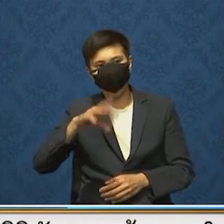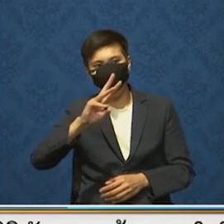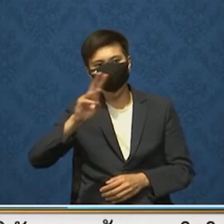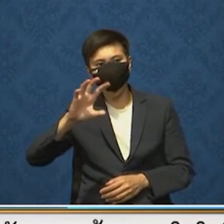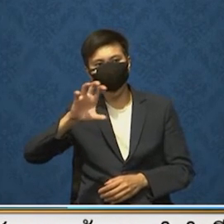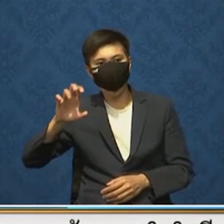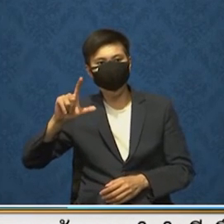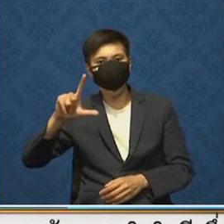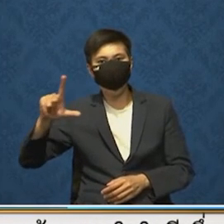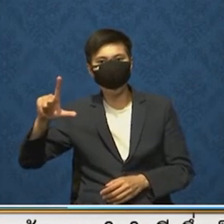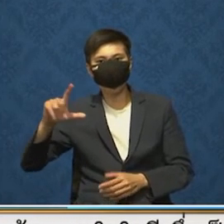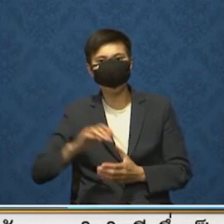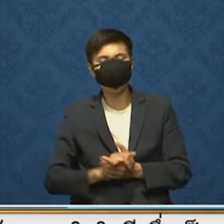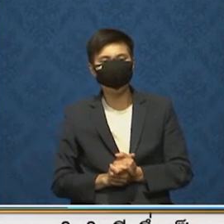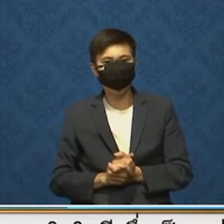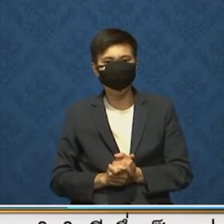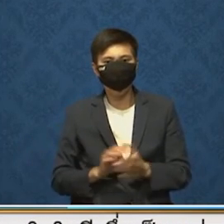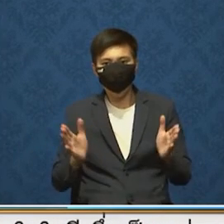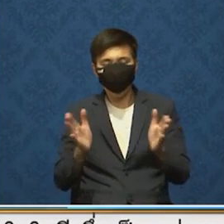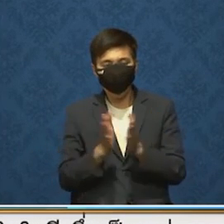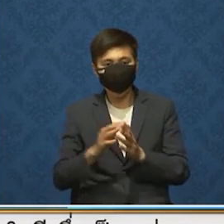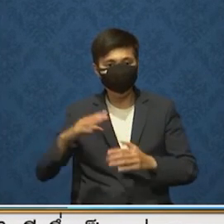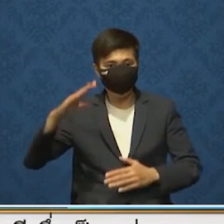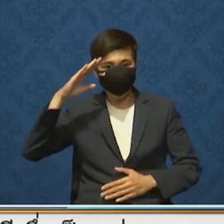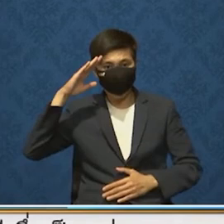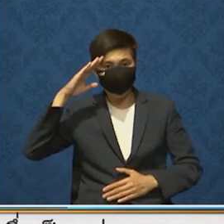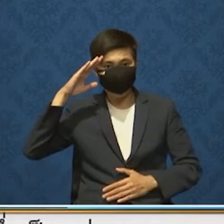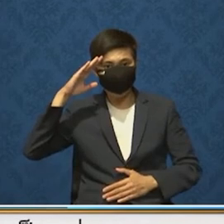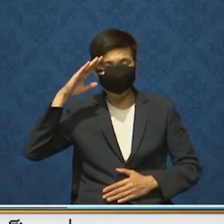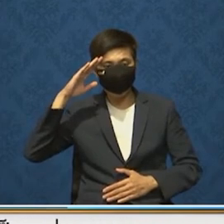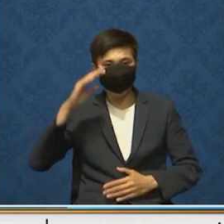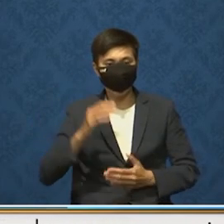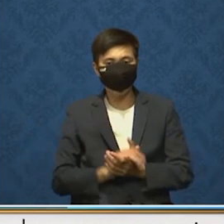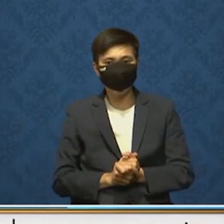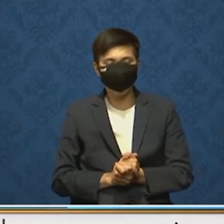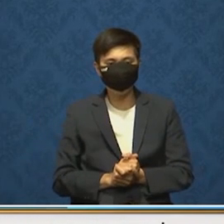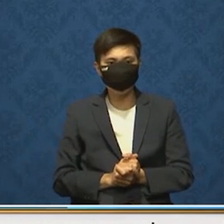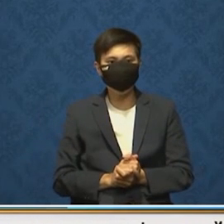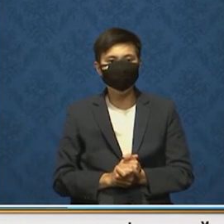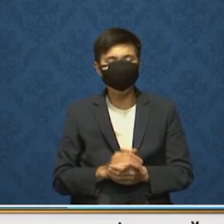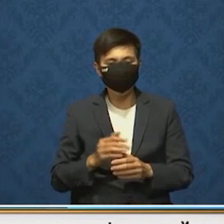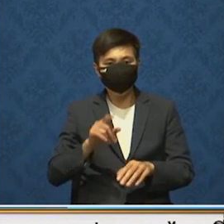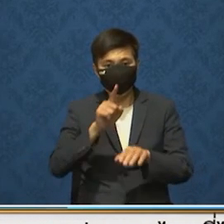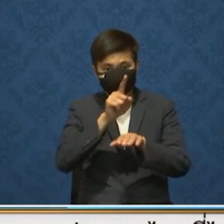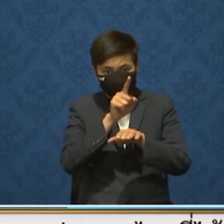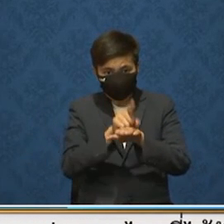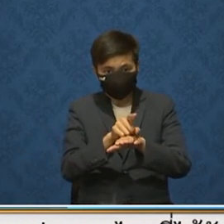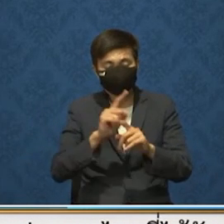รวมงบมาที่สหารเอาไปซื้ออาวุธยกธุปกรณ์ี้